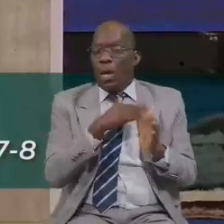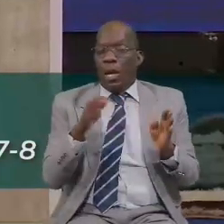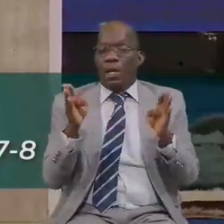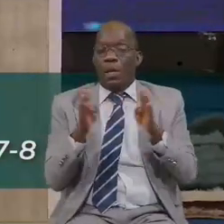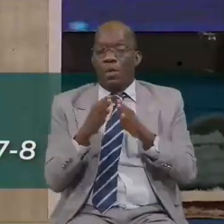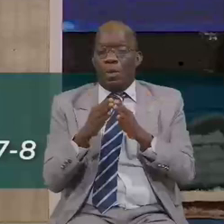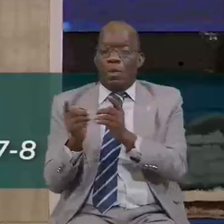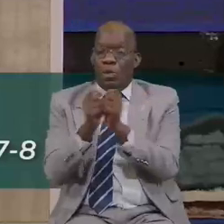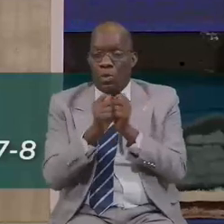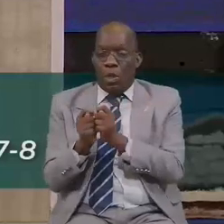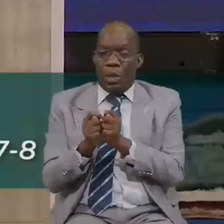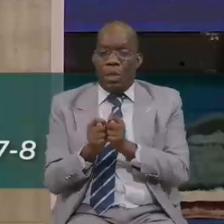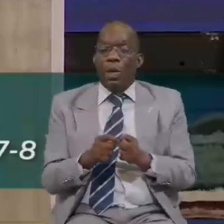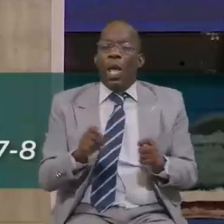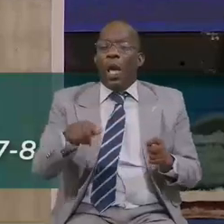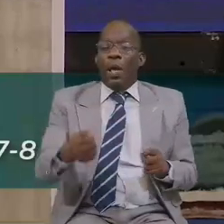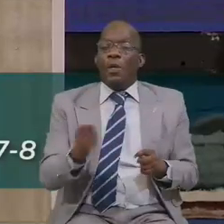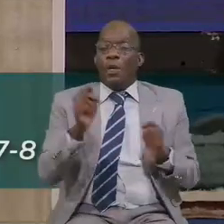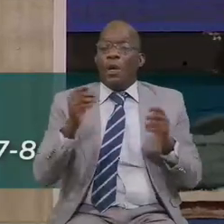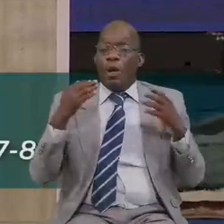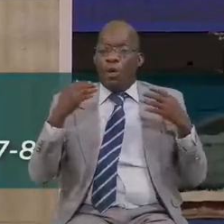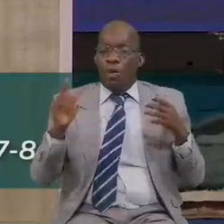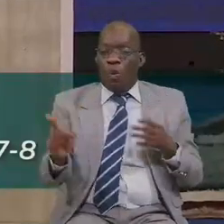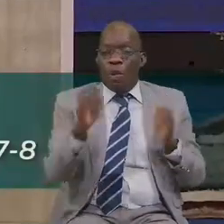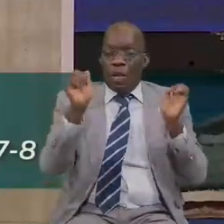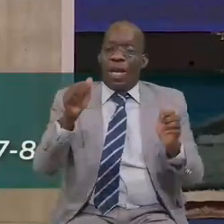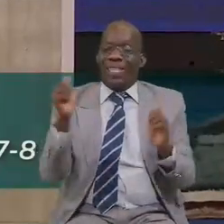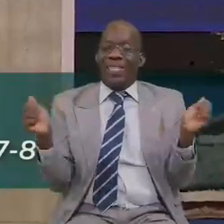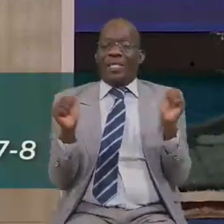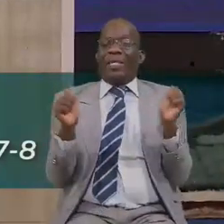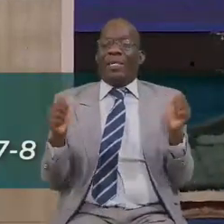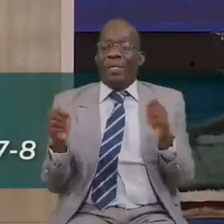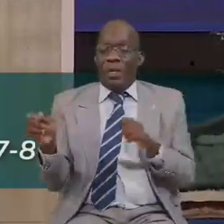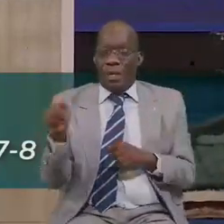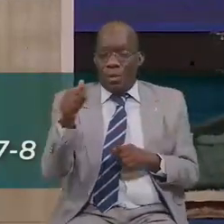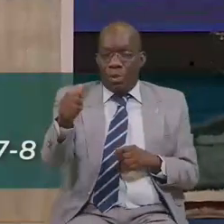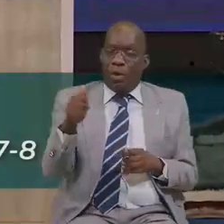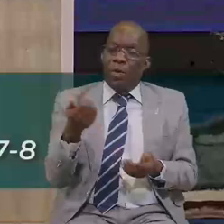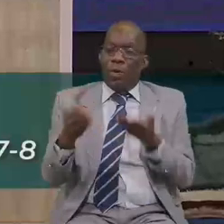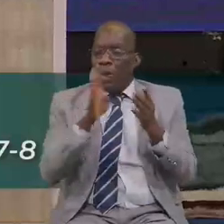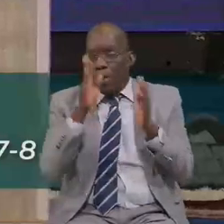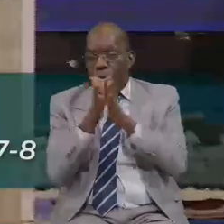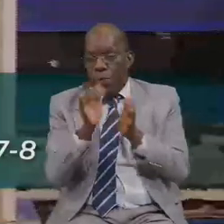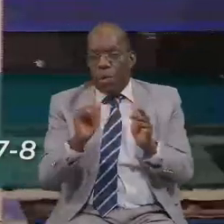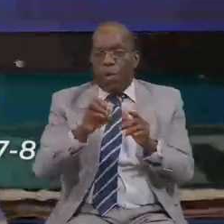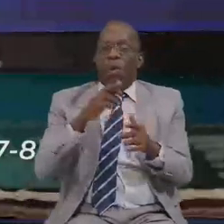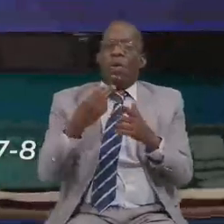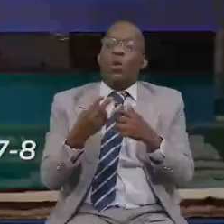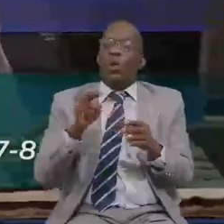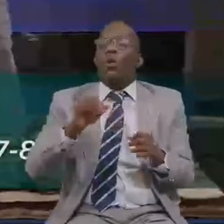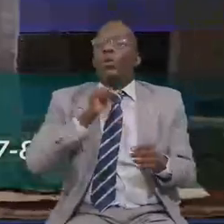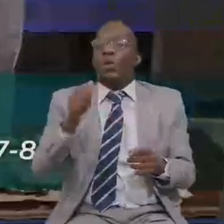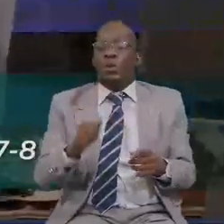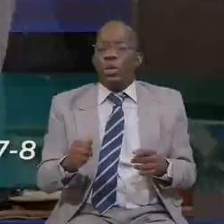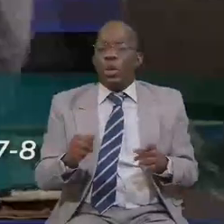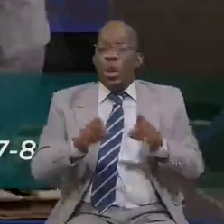Maintenant, tout le monde peut trembler. Que tu aies prié ou que tu ne pries pas. Tout le monde peut bouger. Mais